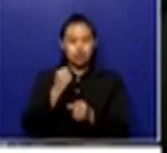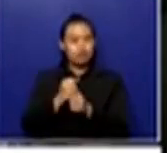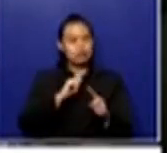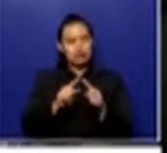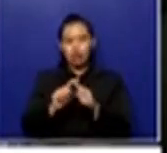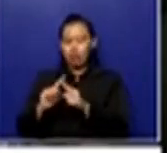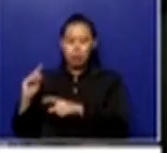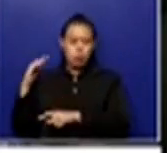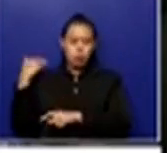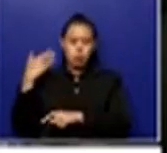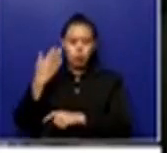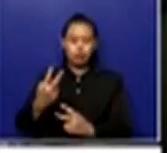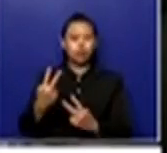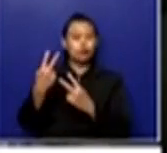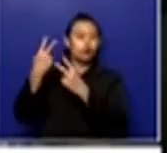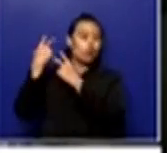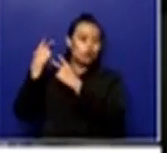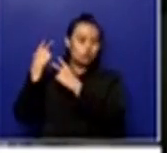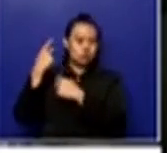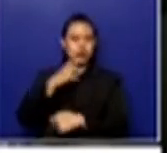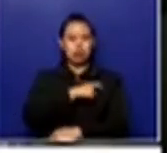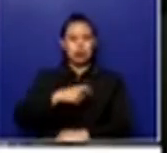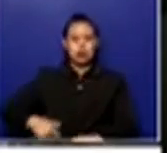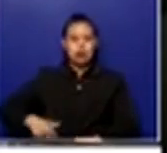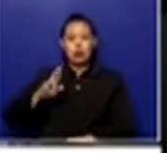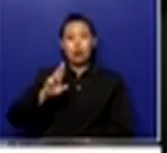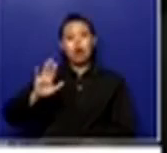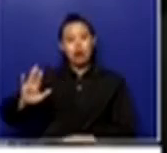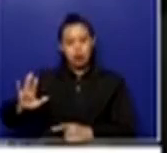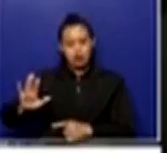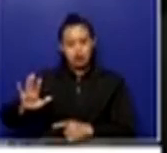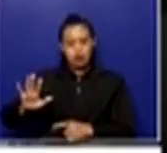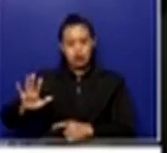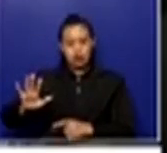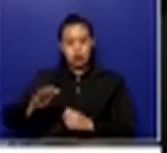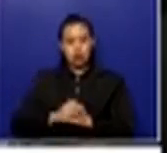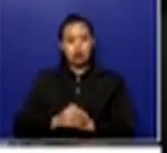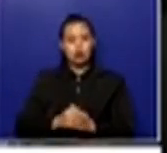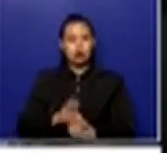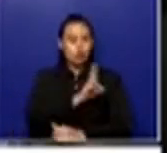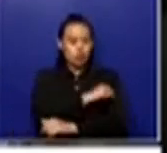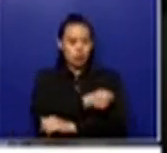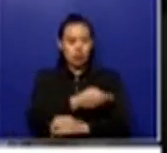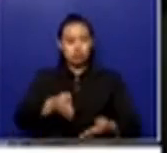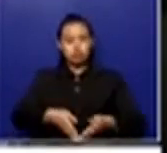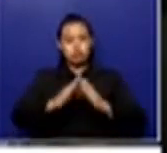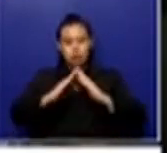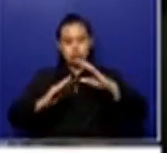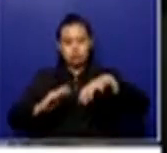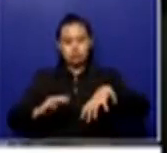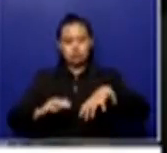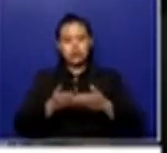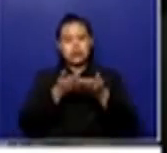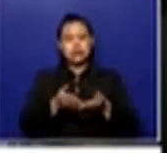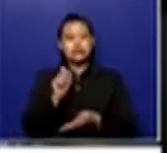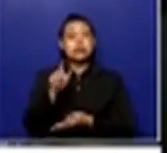ไปแล้วย้อนไปตั้งแต่สมัยพระพุทธเจ้าหลวงรัชกาลที่5ท่านทรงพระราชทานโรงพยาบาลแห่งแรกของประเทศไทยเราก็คือโรงพยาบาลศรีราช